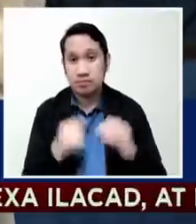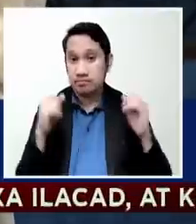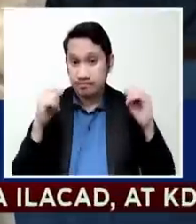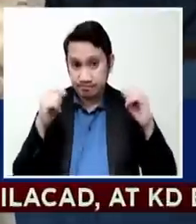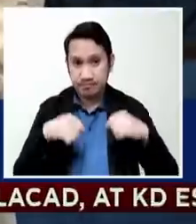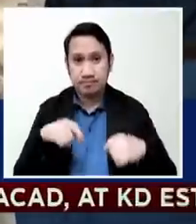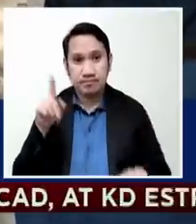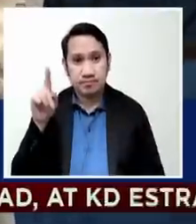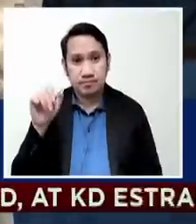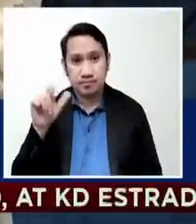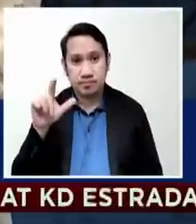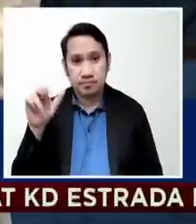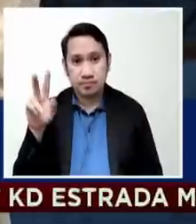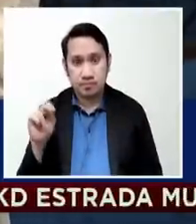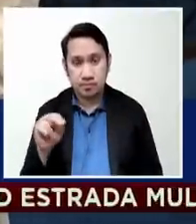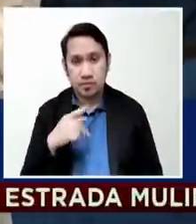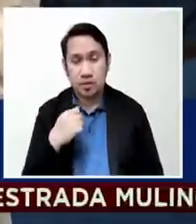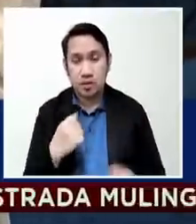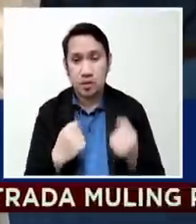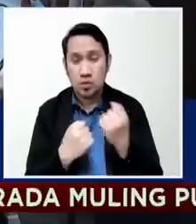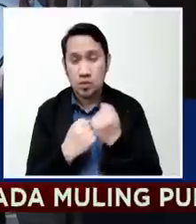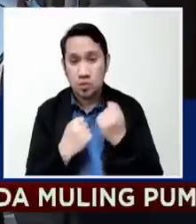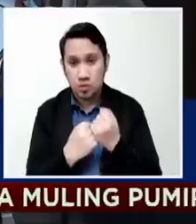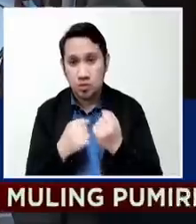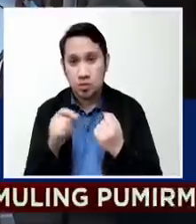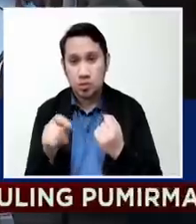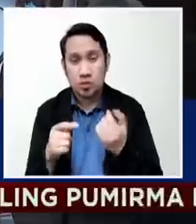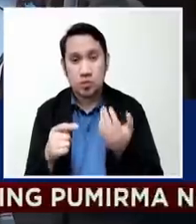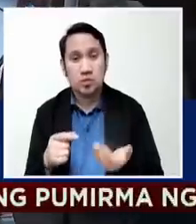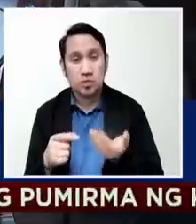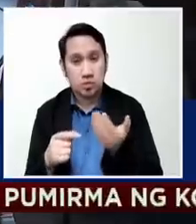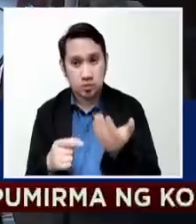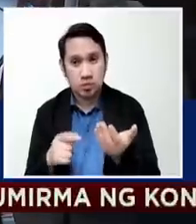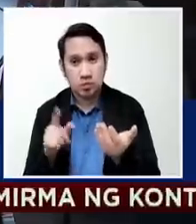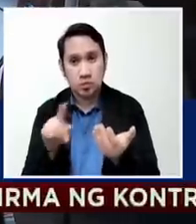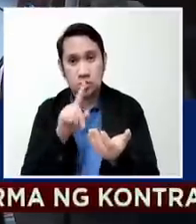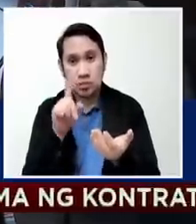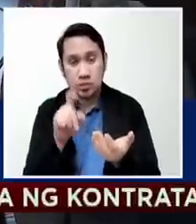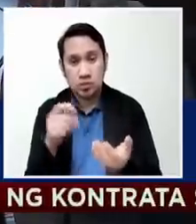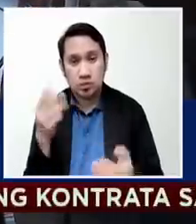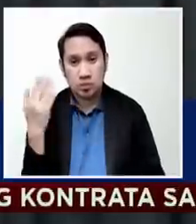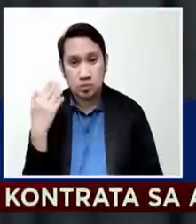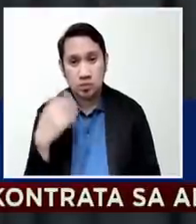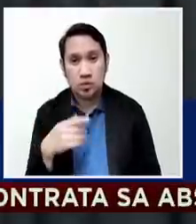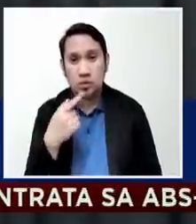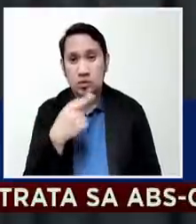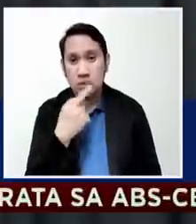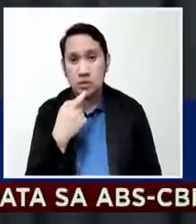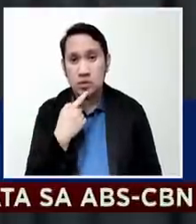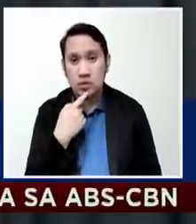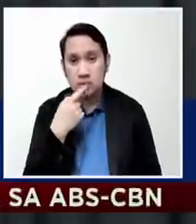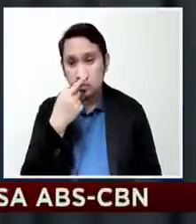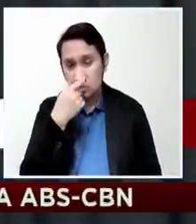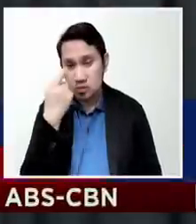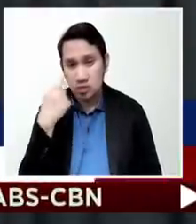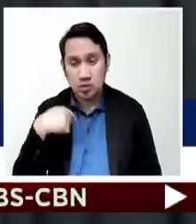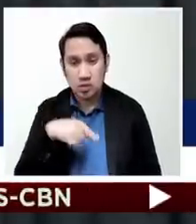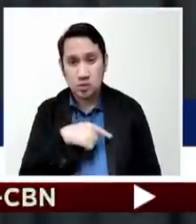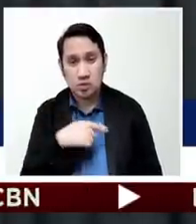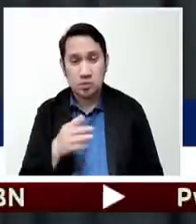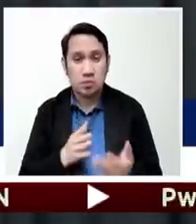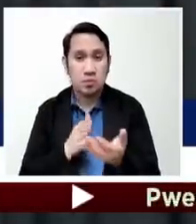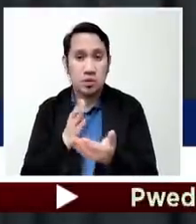Senator Alan Peter Cayetano na suportahan ang resolusyon na nauna niyang kinestyon dito. Na hindi, dahil tayo tama, pag pumunta tayo